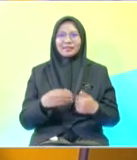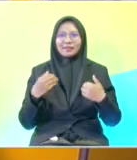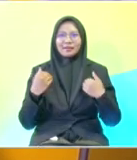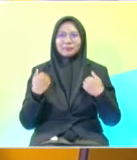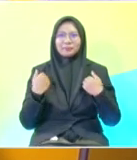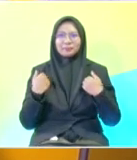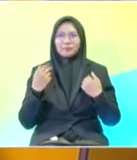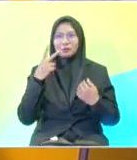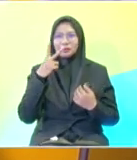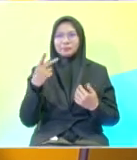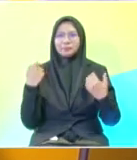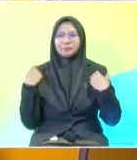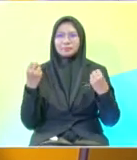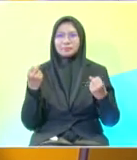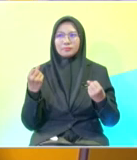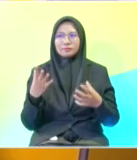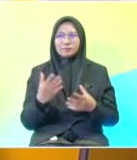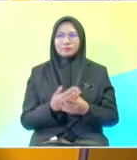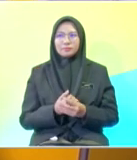berapa huruf